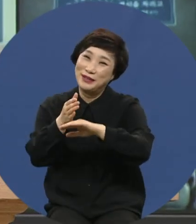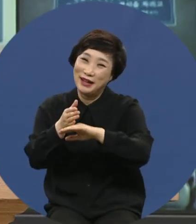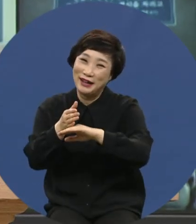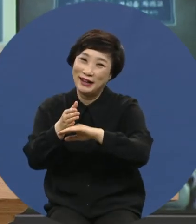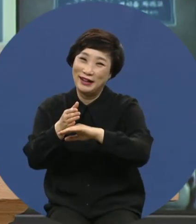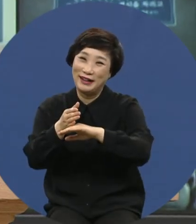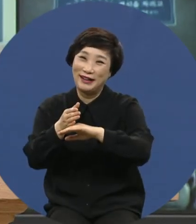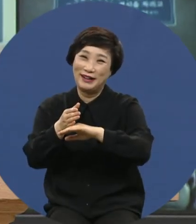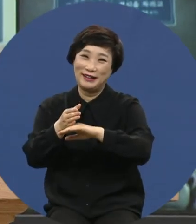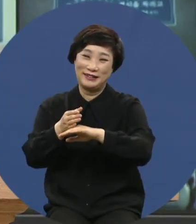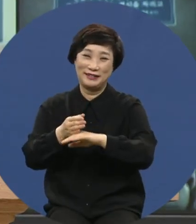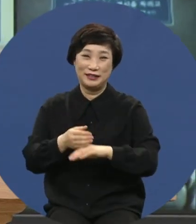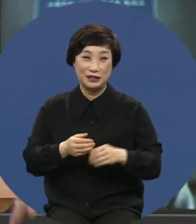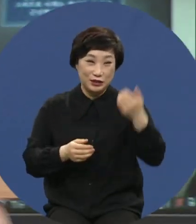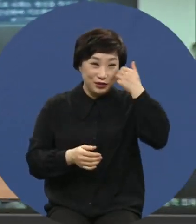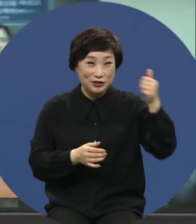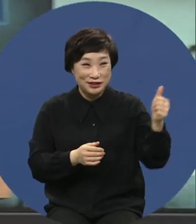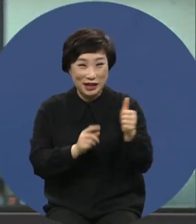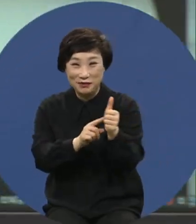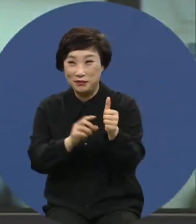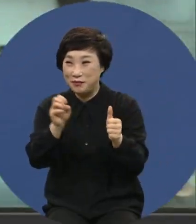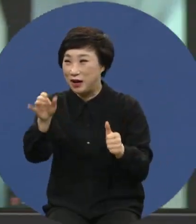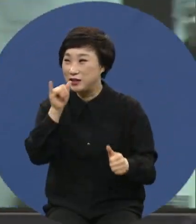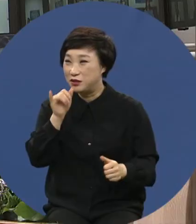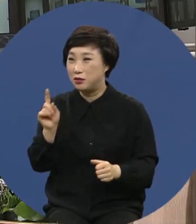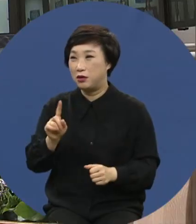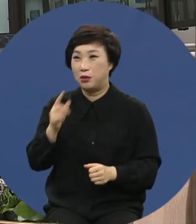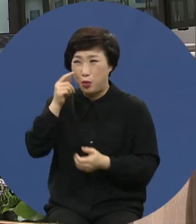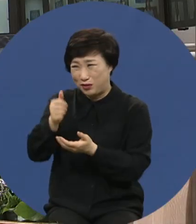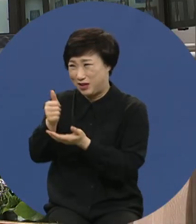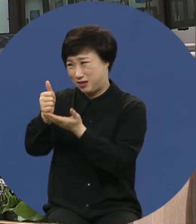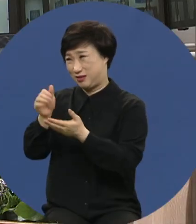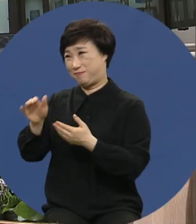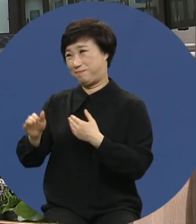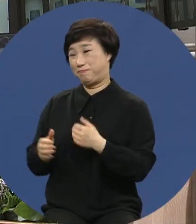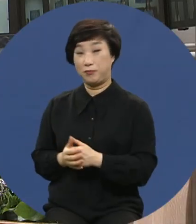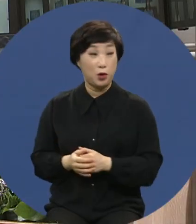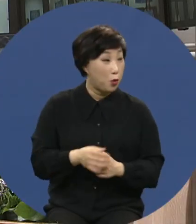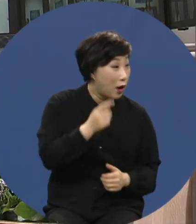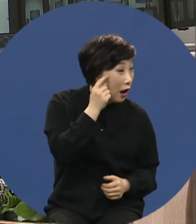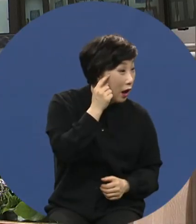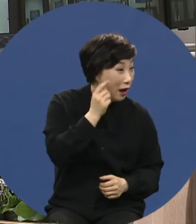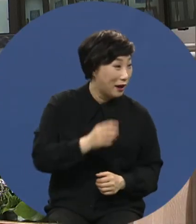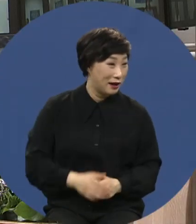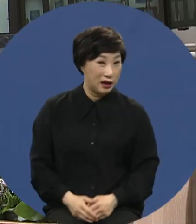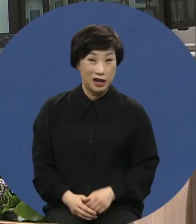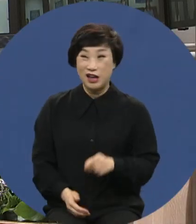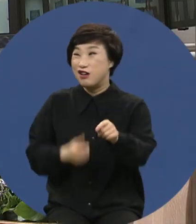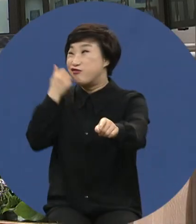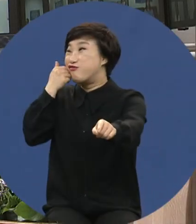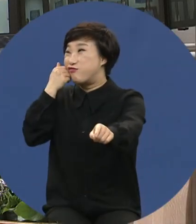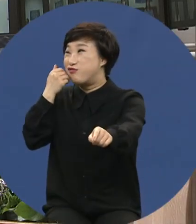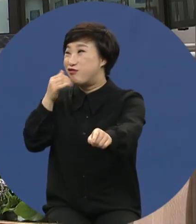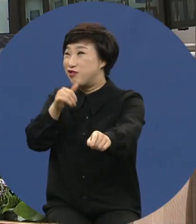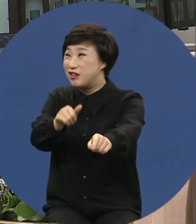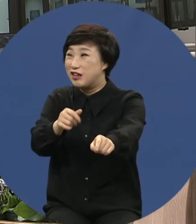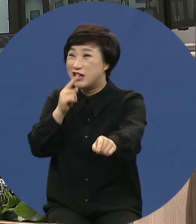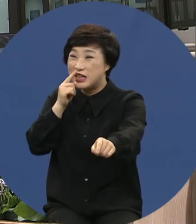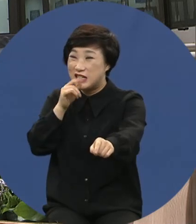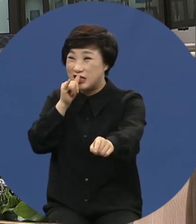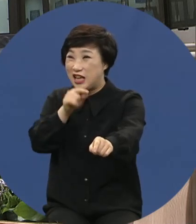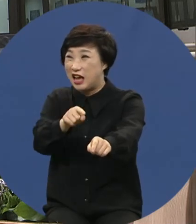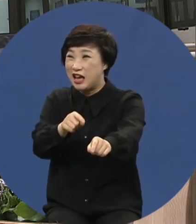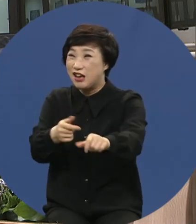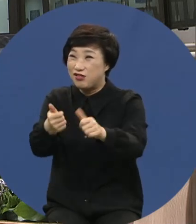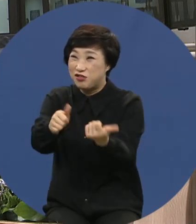일이오. 어떤 사람 말합니다. 목사님, 왜 저 사람은요 죽으면